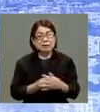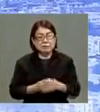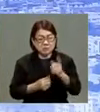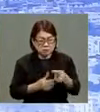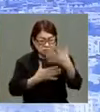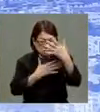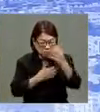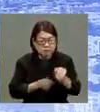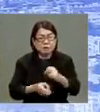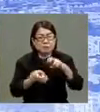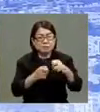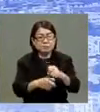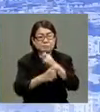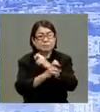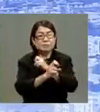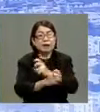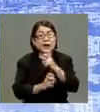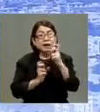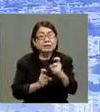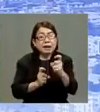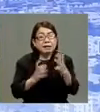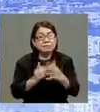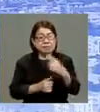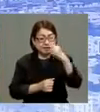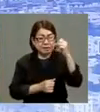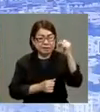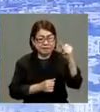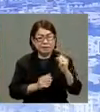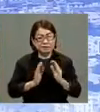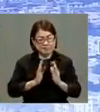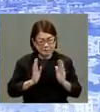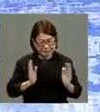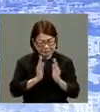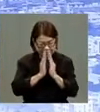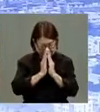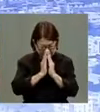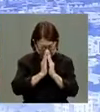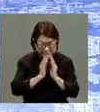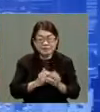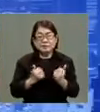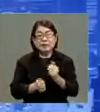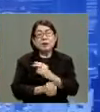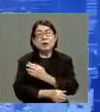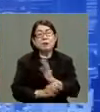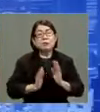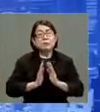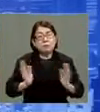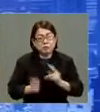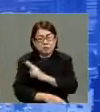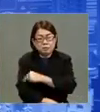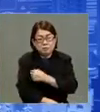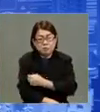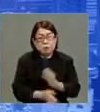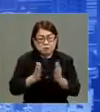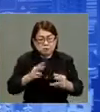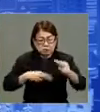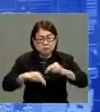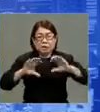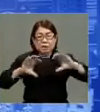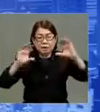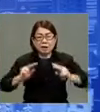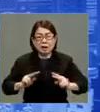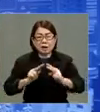ชนะครับวันนี้ก็น่าจะขอบคุณครับขอบคุณ ครับขอบพระคุณนะครับนายแพทย์พลวัตวิทูลกุลชิตนะครับผู้ตรวจราชการกระทรวงดิจิทัล